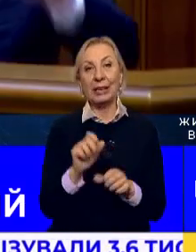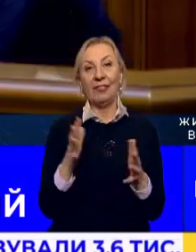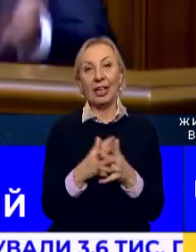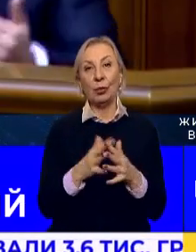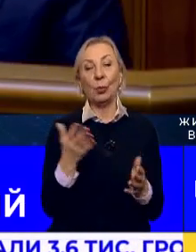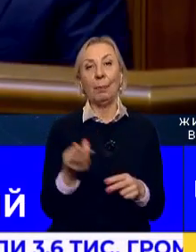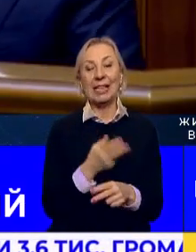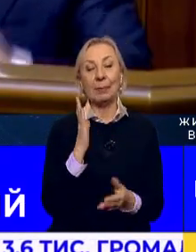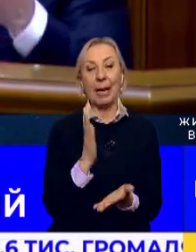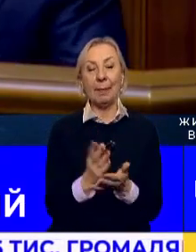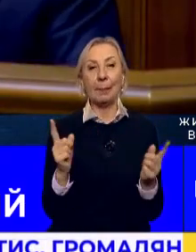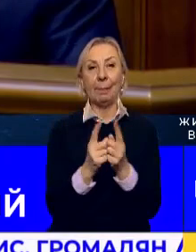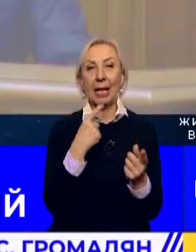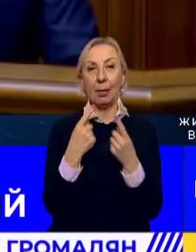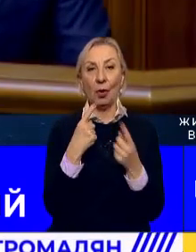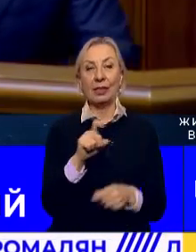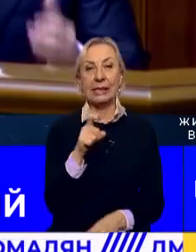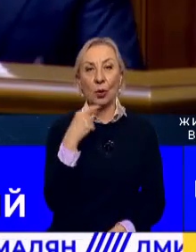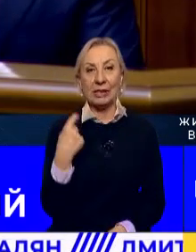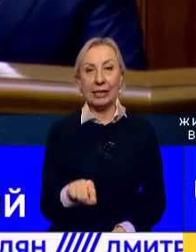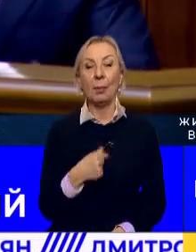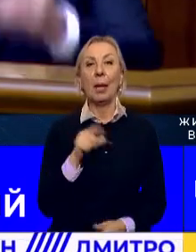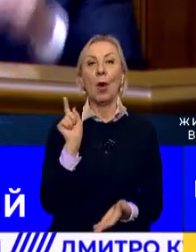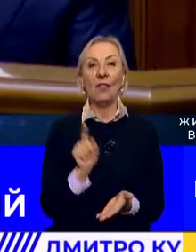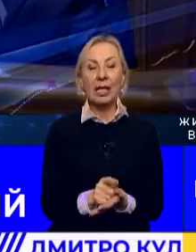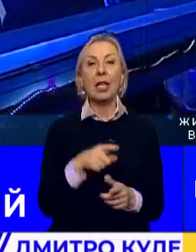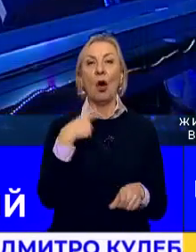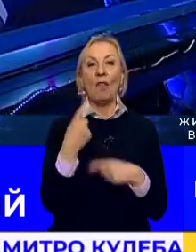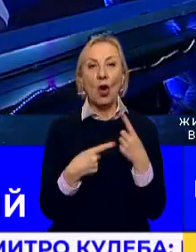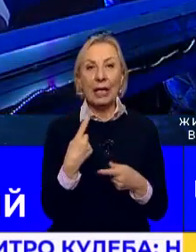без прямих перемовин з Росією. І